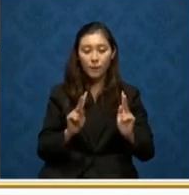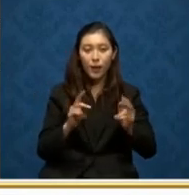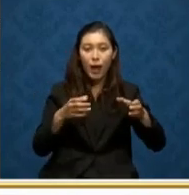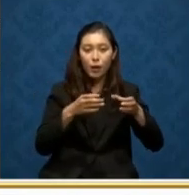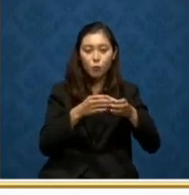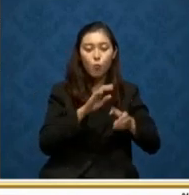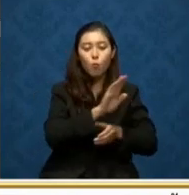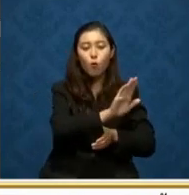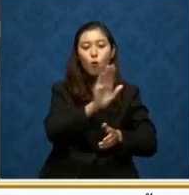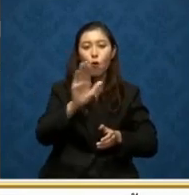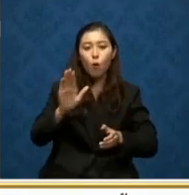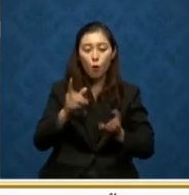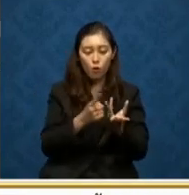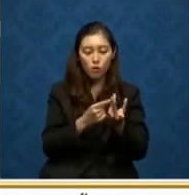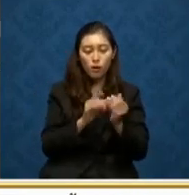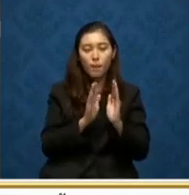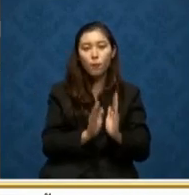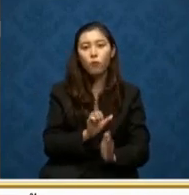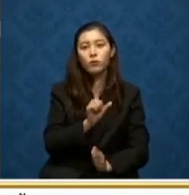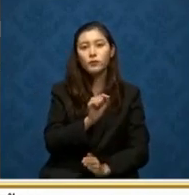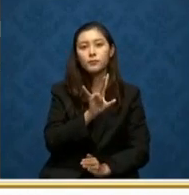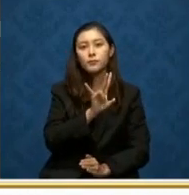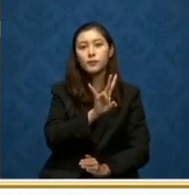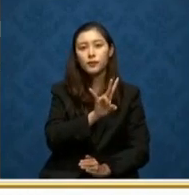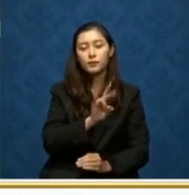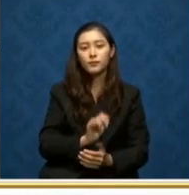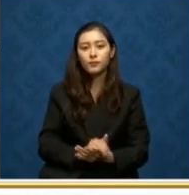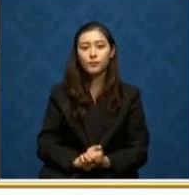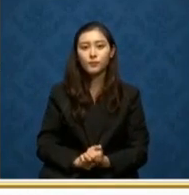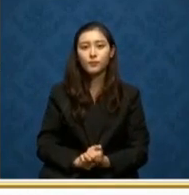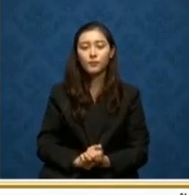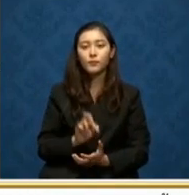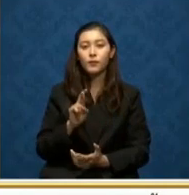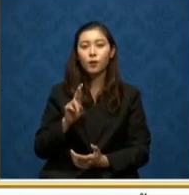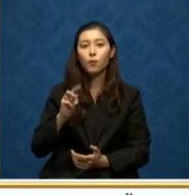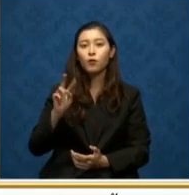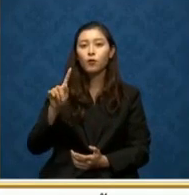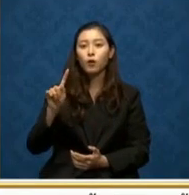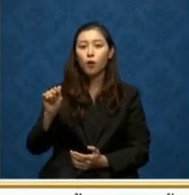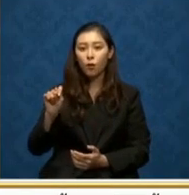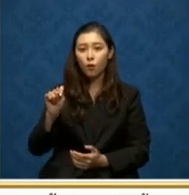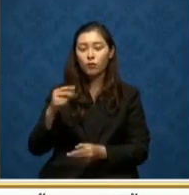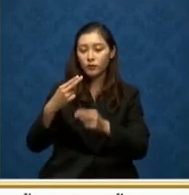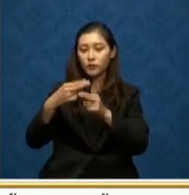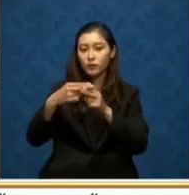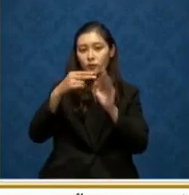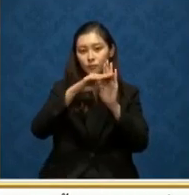27ท่านนะครับคณะรัฐมนตรีนะครับเสนอรายชื่อกรรมธิการครับ